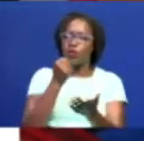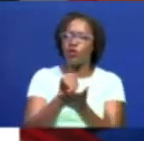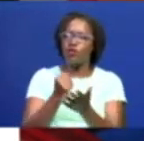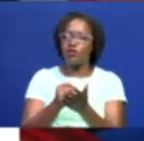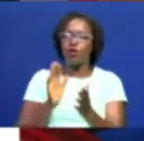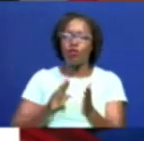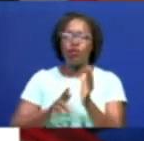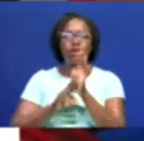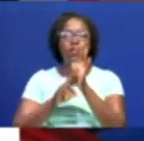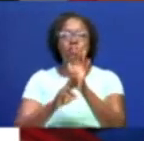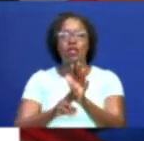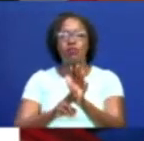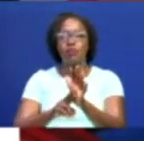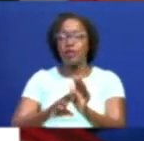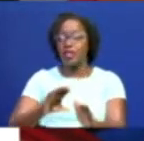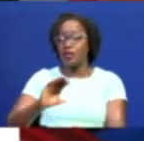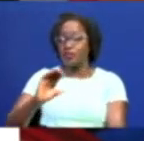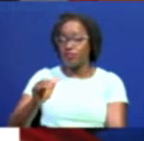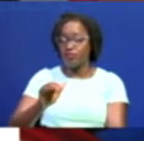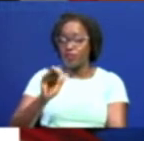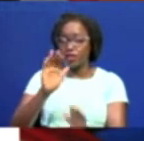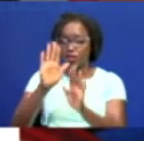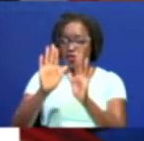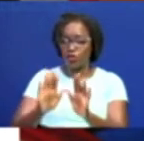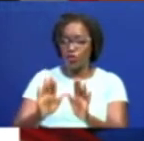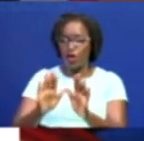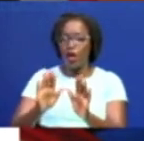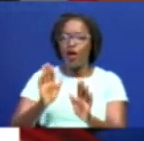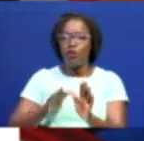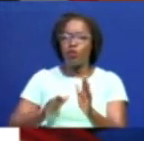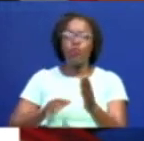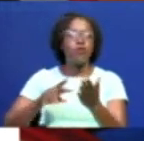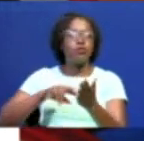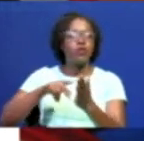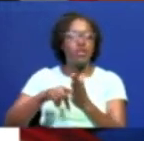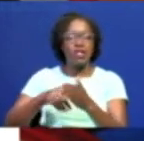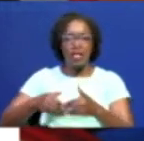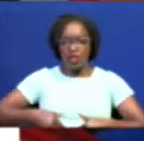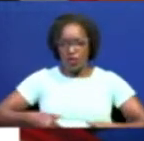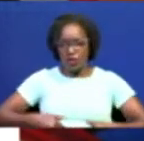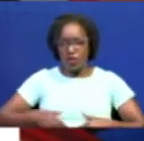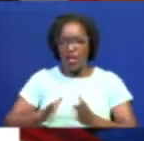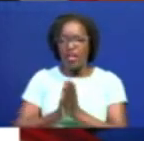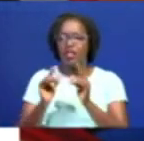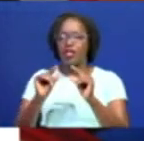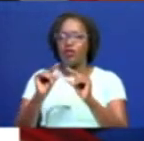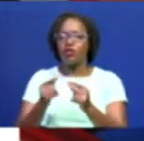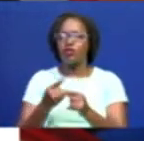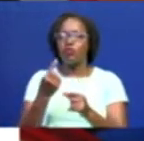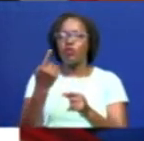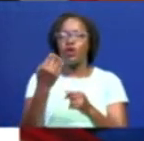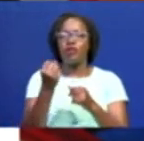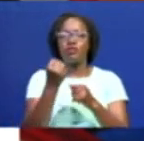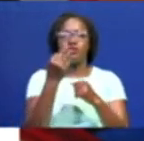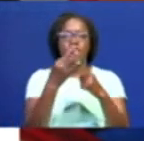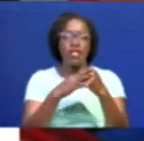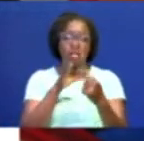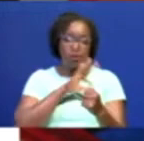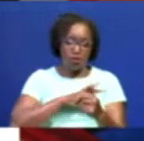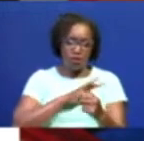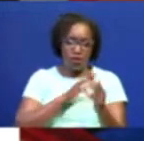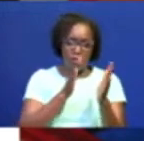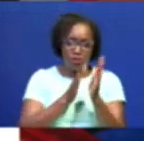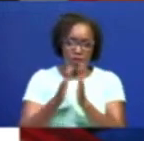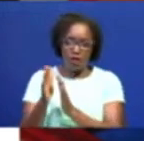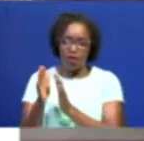kina mama katika kaunti hiyo kupiga jeki miradi ya kina mama na vijana. Kufikia sasa makundi 158 yamenufaika na mpango